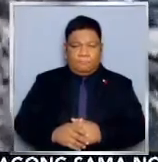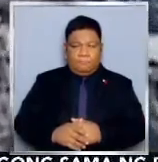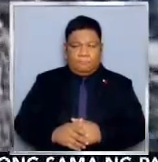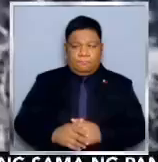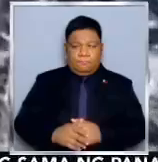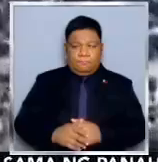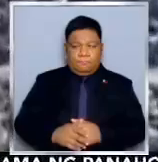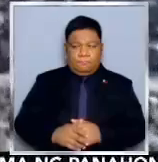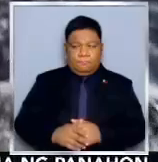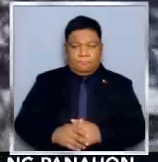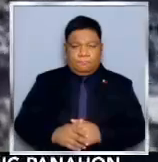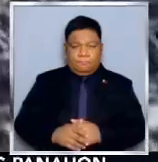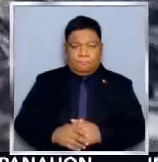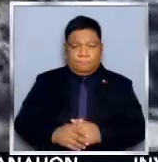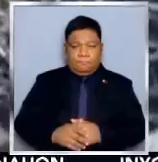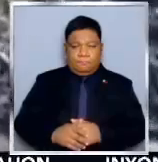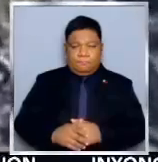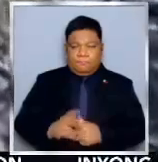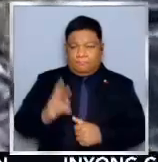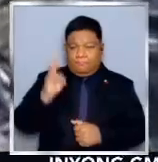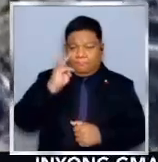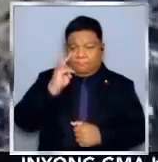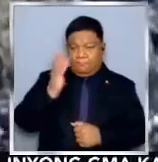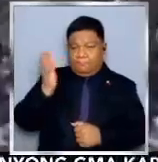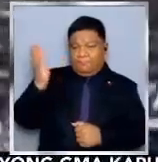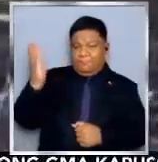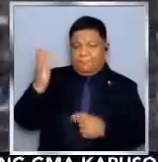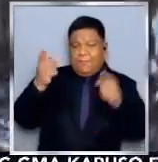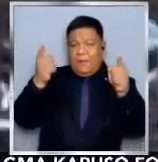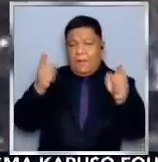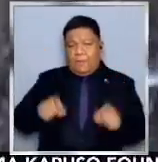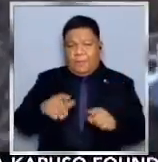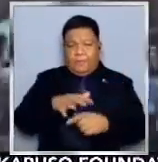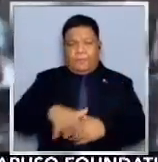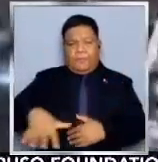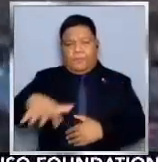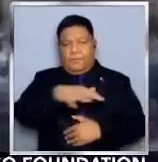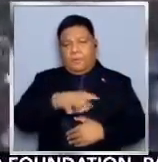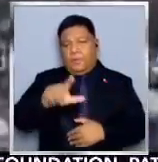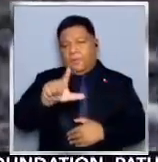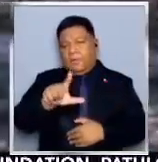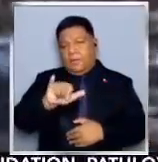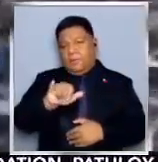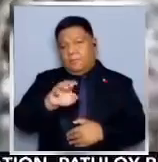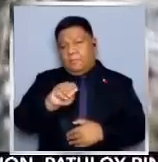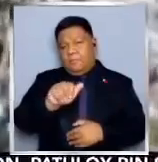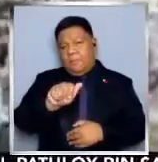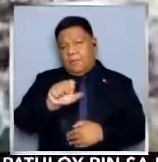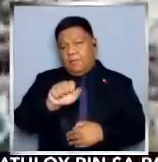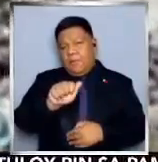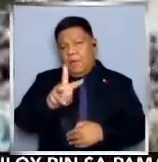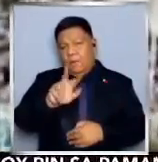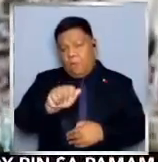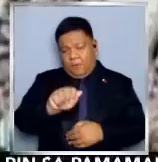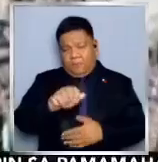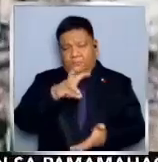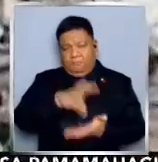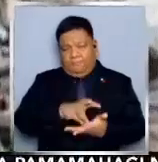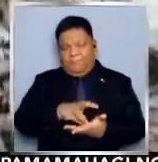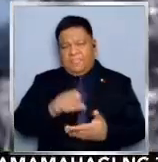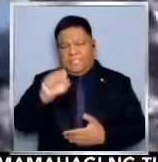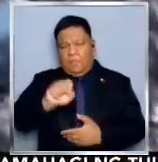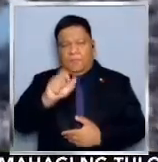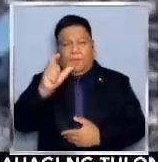Ito ang itsura ngayon ng munisipyo ng Limasawa sa Southern Leyte matapos manalasa ang bagyong Odette. Larawan ng pinsala ang